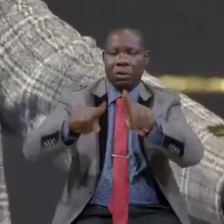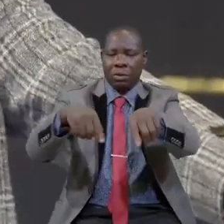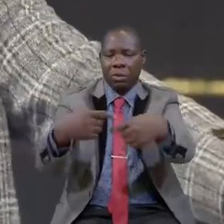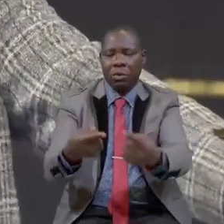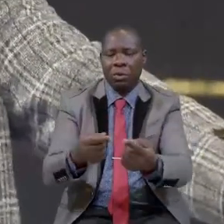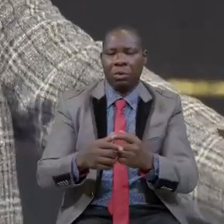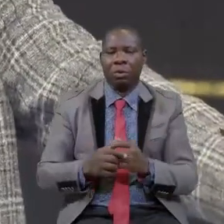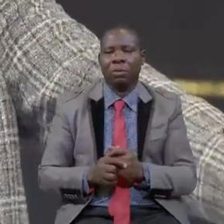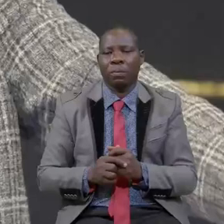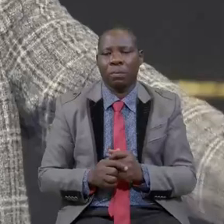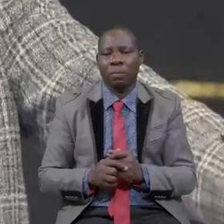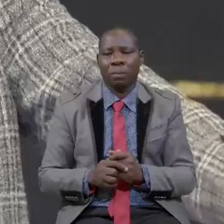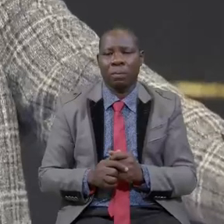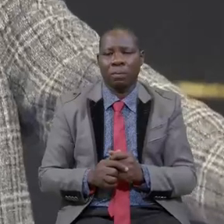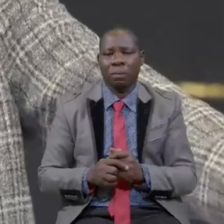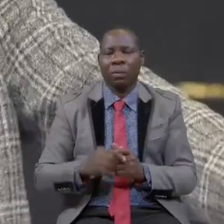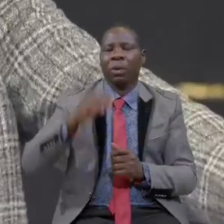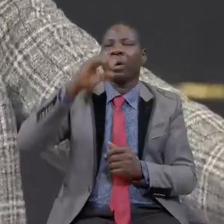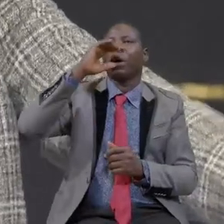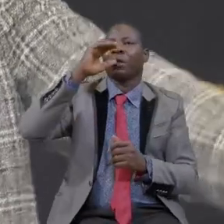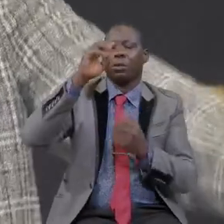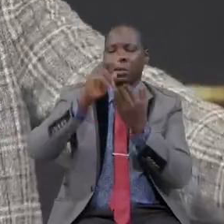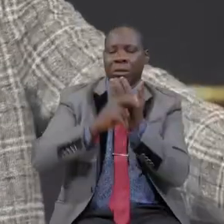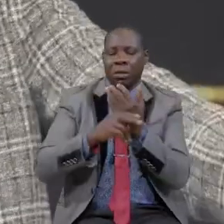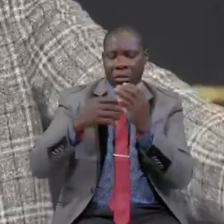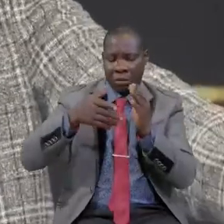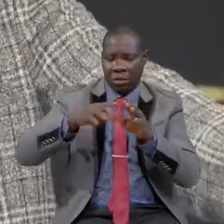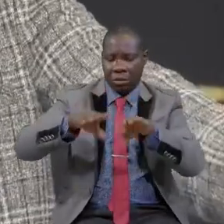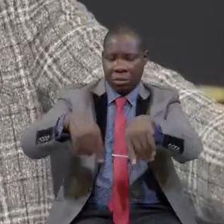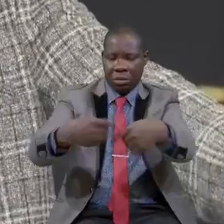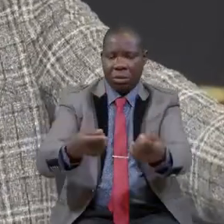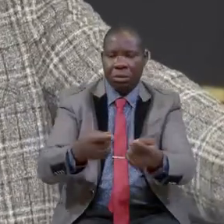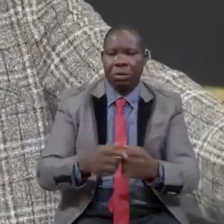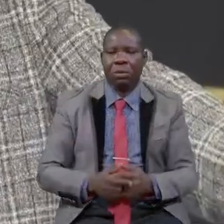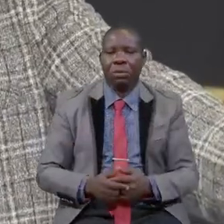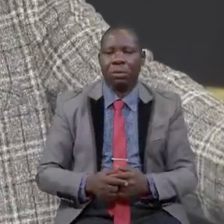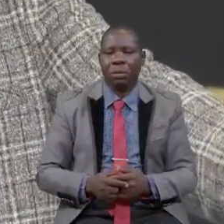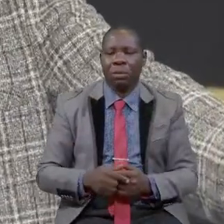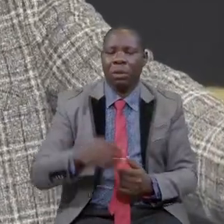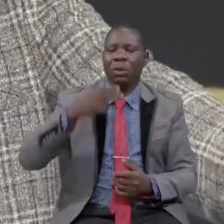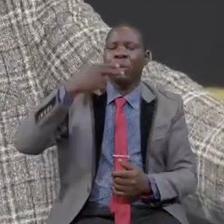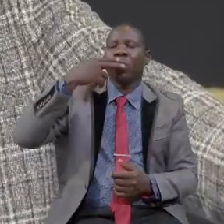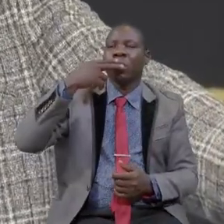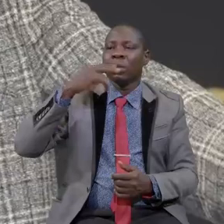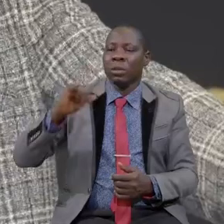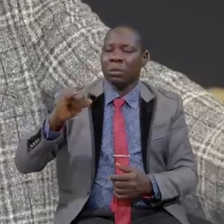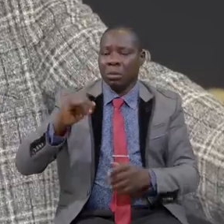Fornication touchée, abandonnée. L'ivrognerie, abandonnée. La fumée, abandonnée.